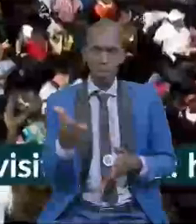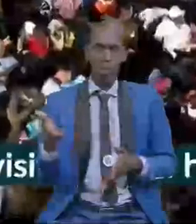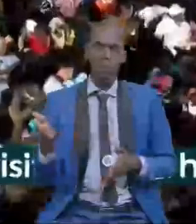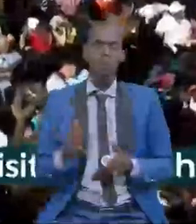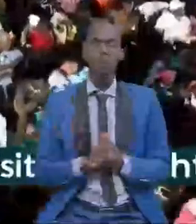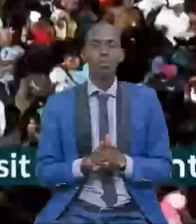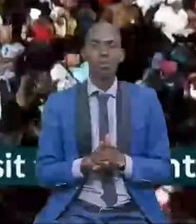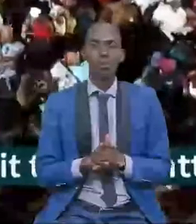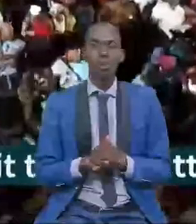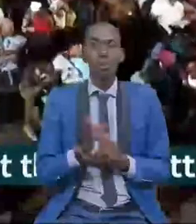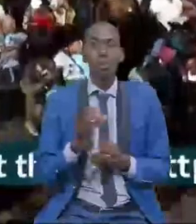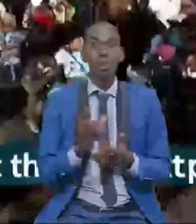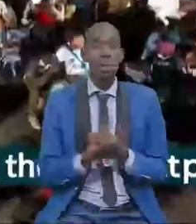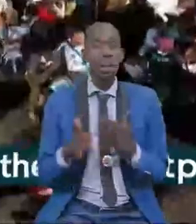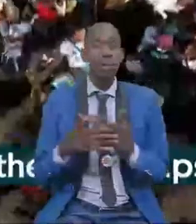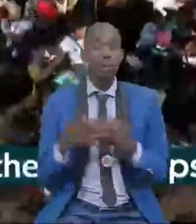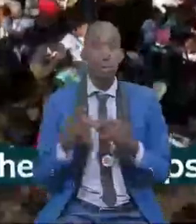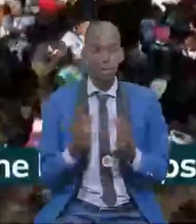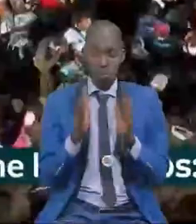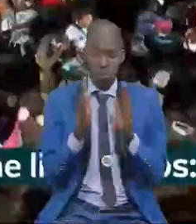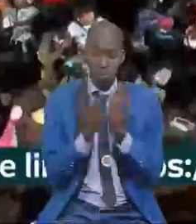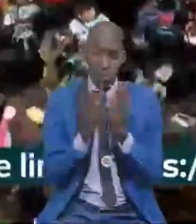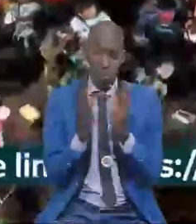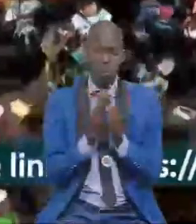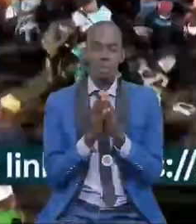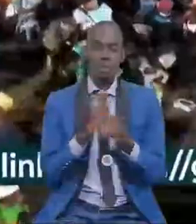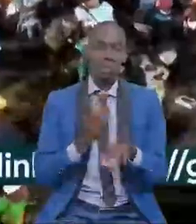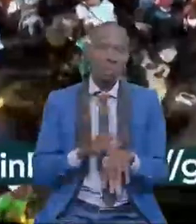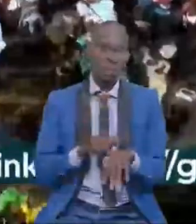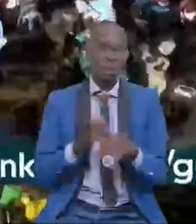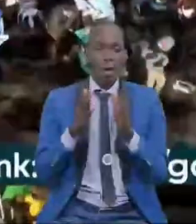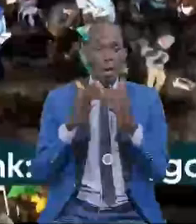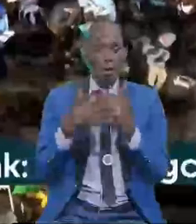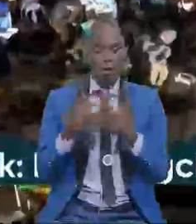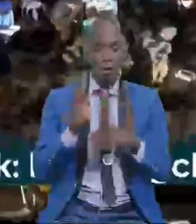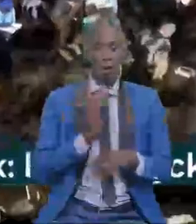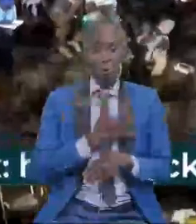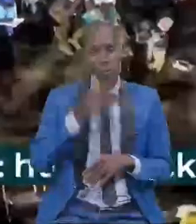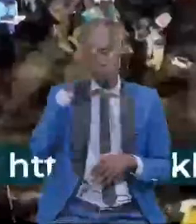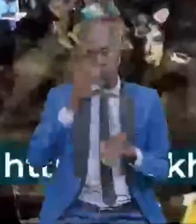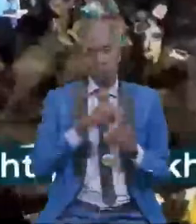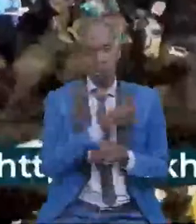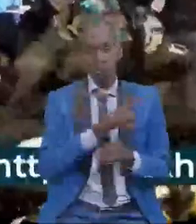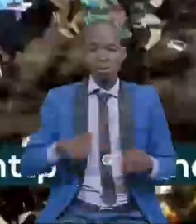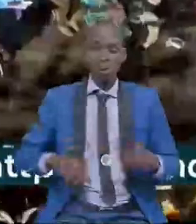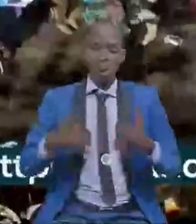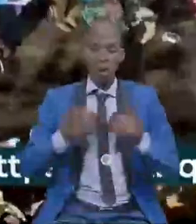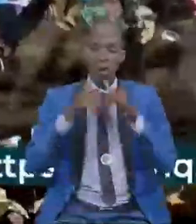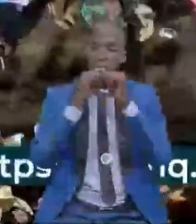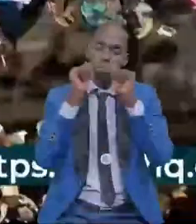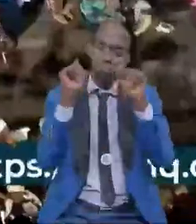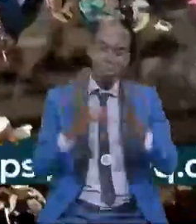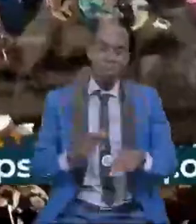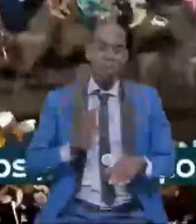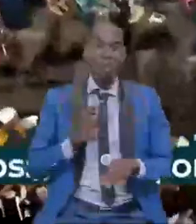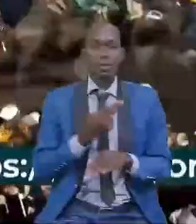Donc, conseillers, occupons-nous de tous ceux-là qui ont donné leur vie dans le Seigneur. N'importe où nous sommes, dans